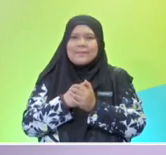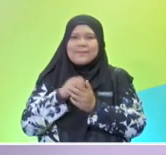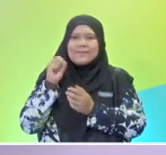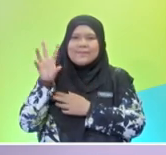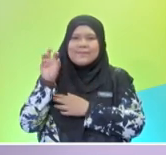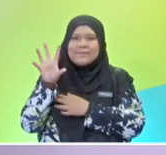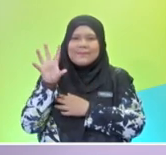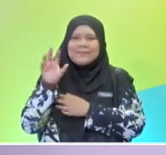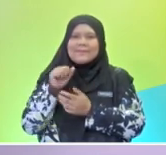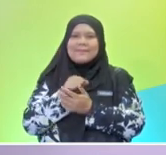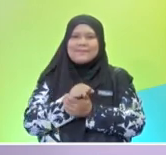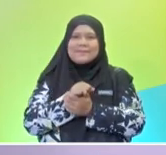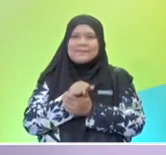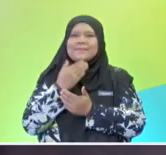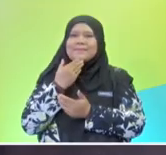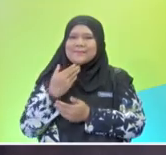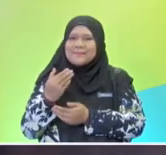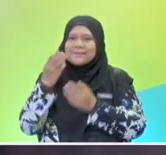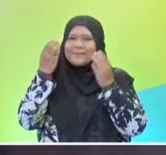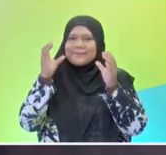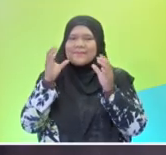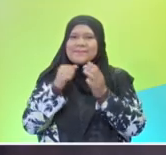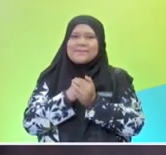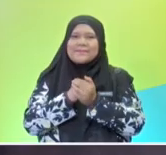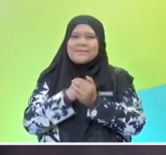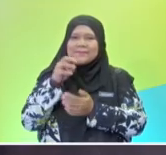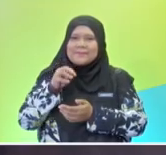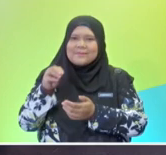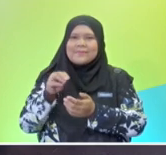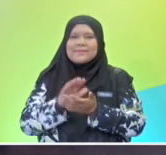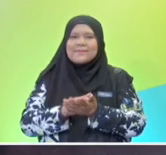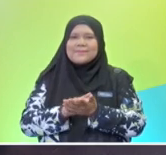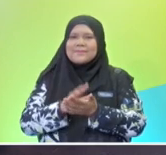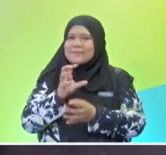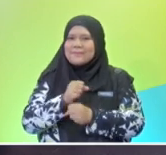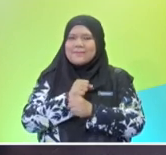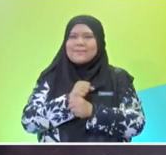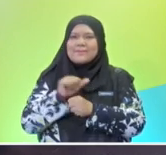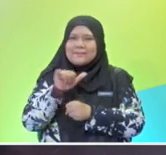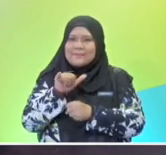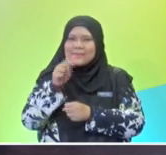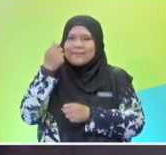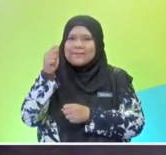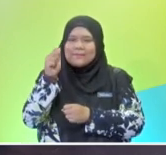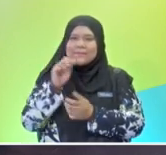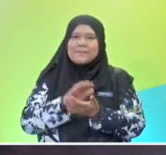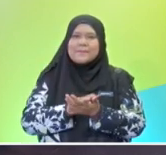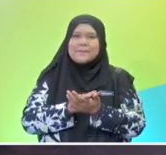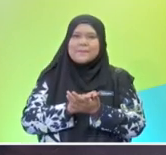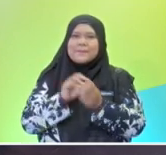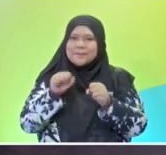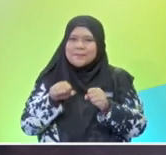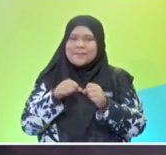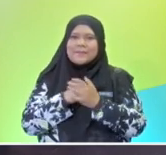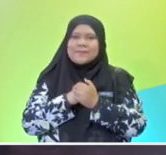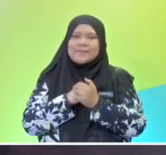bintang. Terima kasih cikgu. Okay. Saya pasti murid-murid di rumah pun mesti dapat 10 bintang ke cikgu? Ya, boleh. Rasanya. Boleh? Boleh,